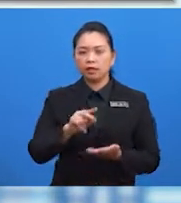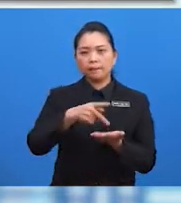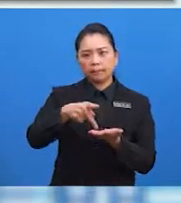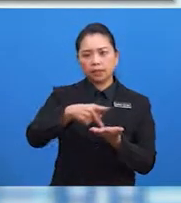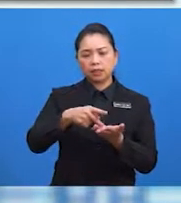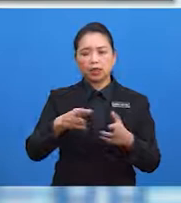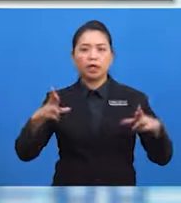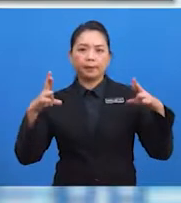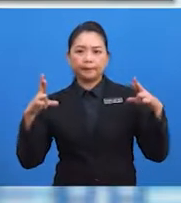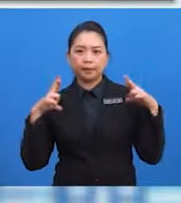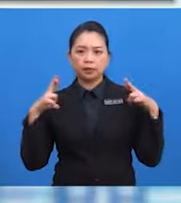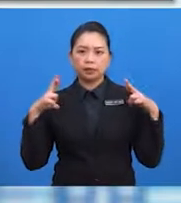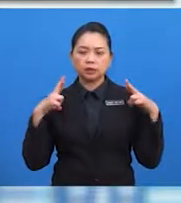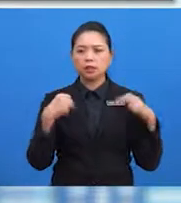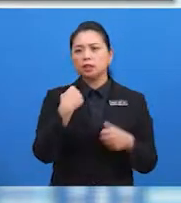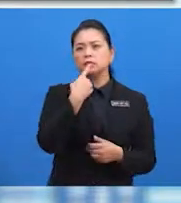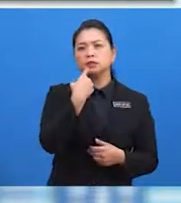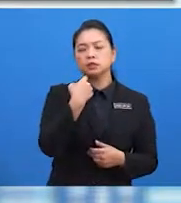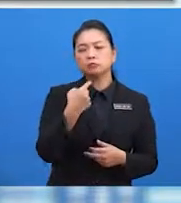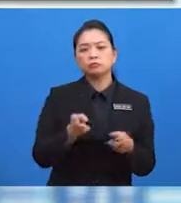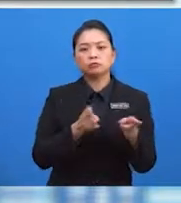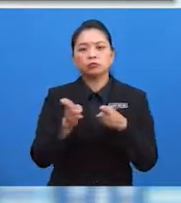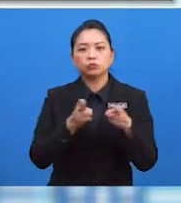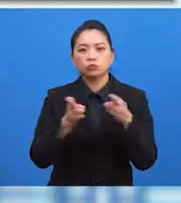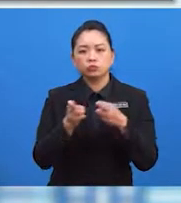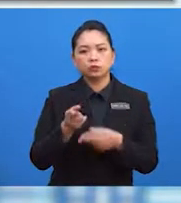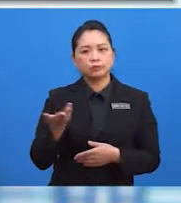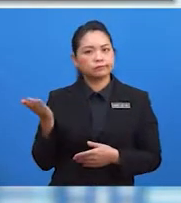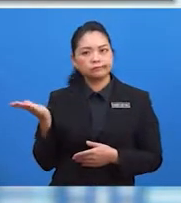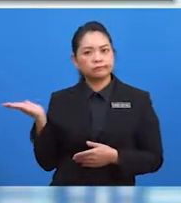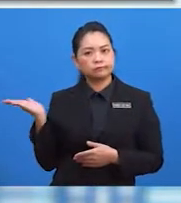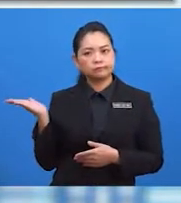Pihak manakah yang bertanggungjawab menguruskan perkara-perkara tersebut?